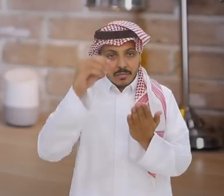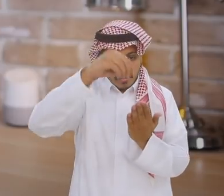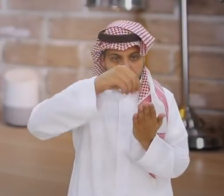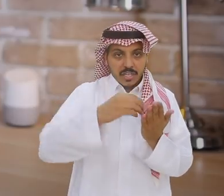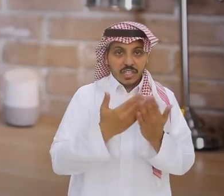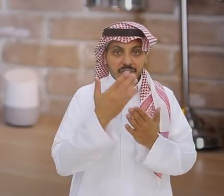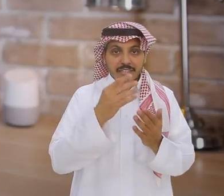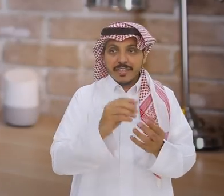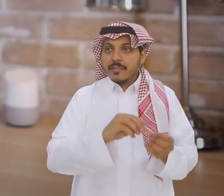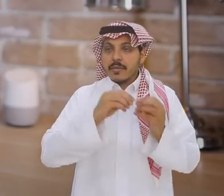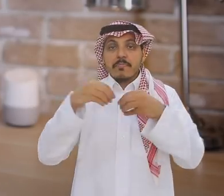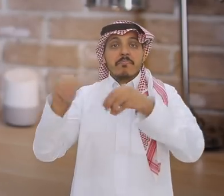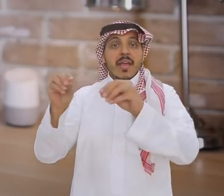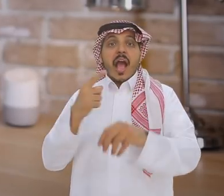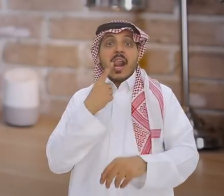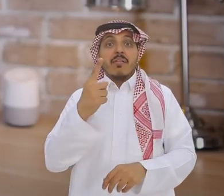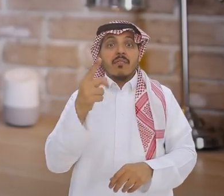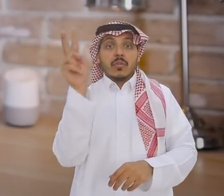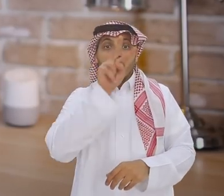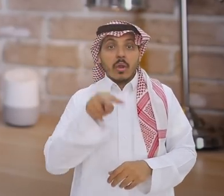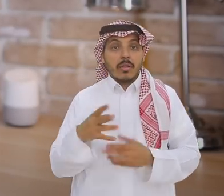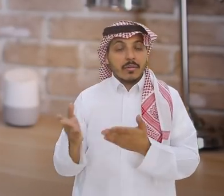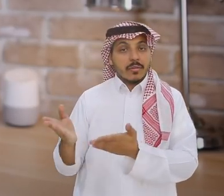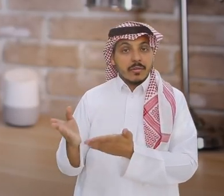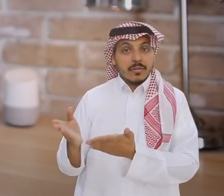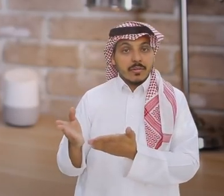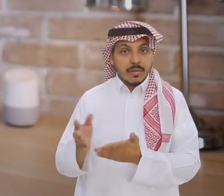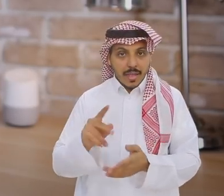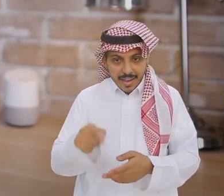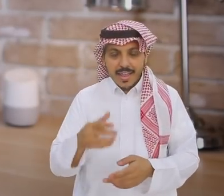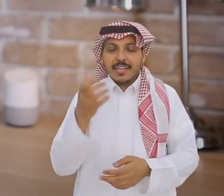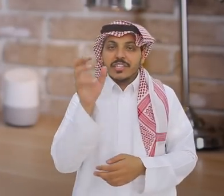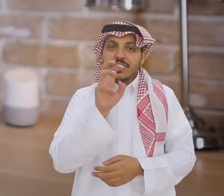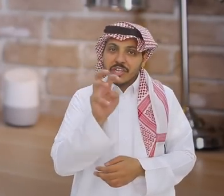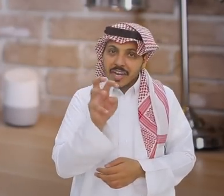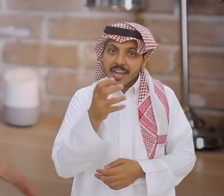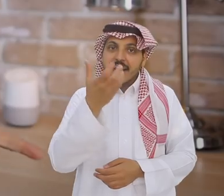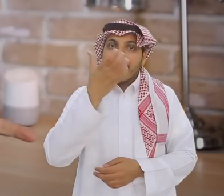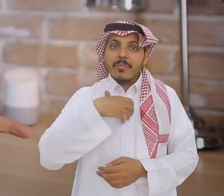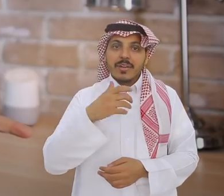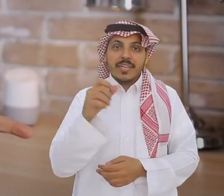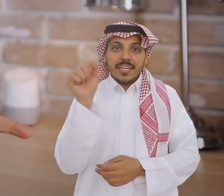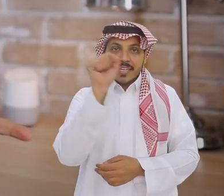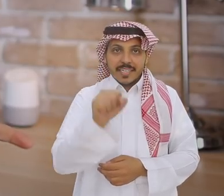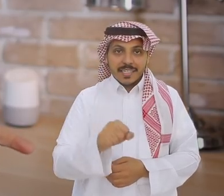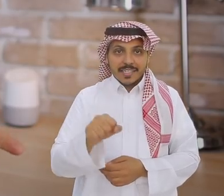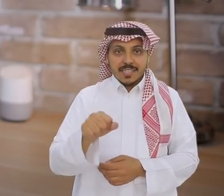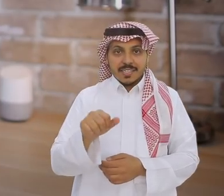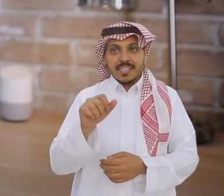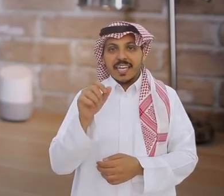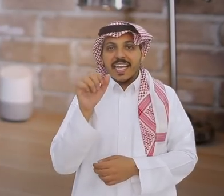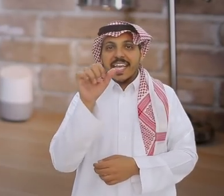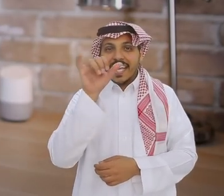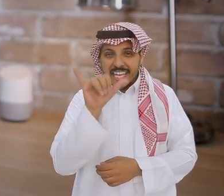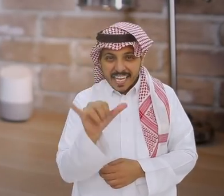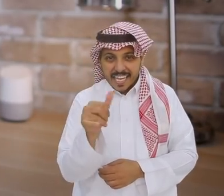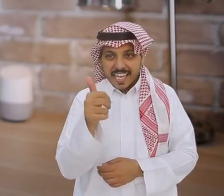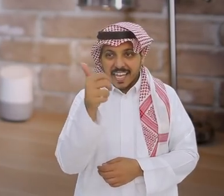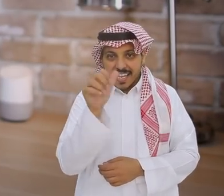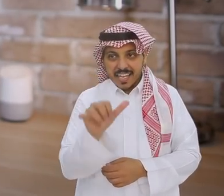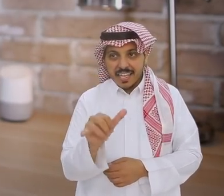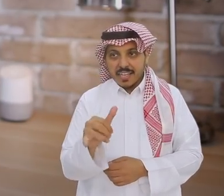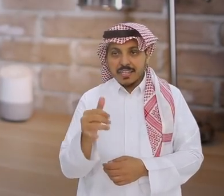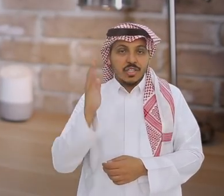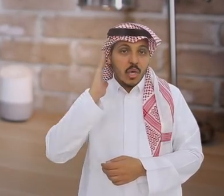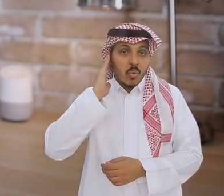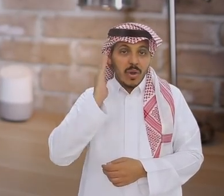$1000. وانا قلت ايفون ليش؟ لانه ابل سوت هذا الموضوع مع الاس اي، وعلى فكره الاس اي الثاني قريب بعد. خذ جهازك القديم